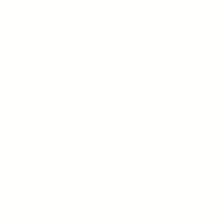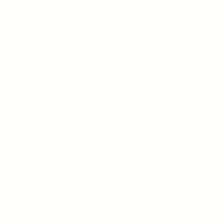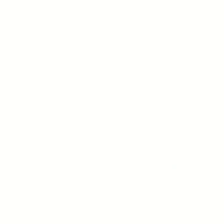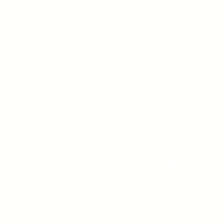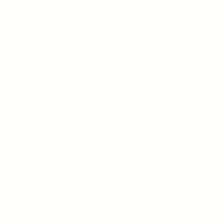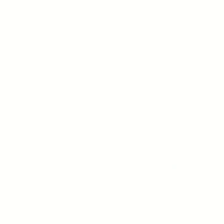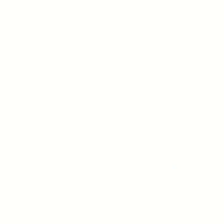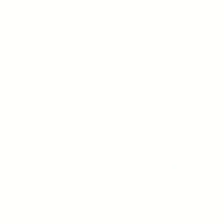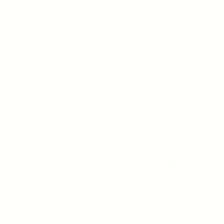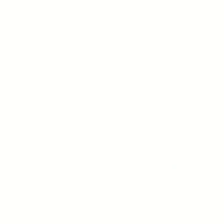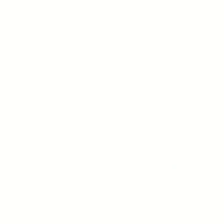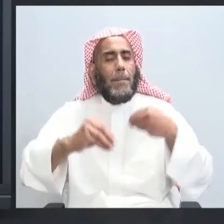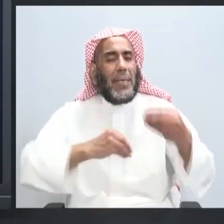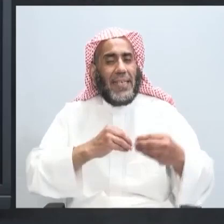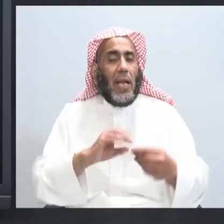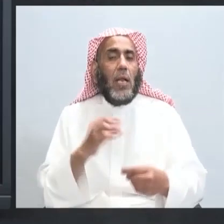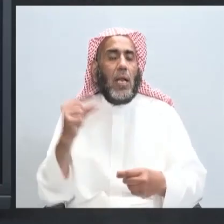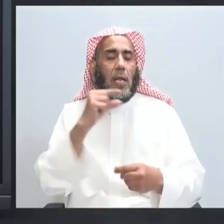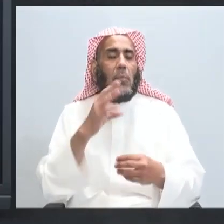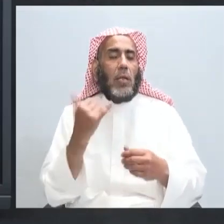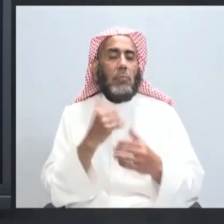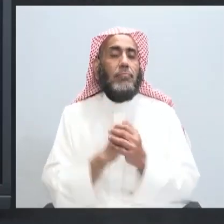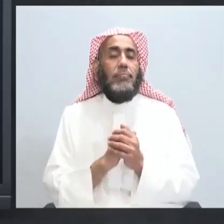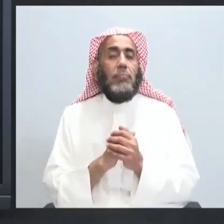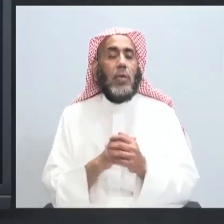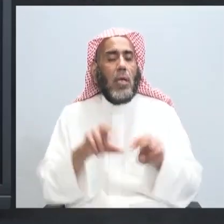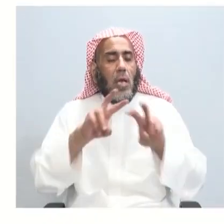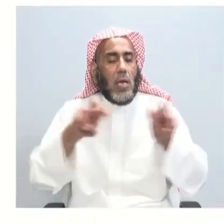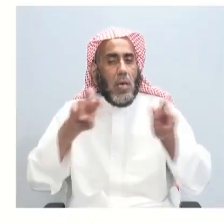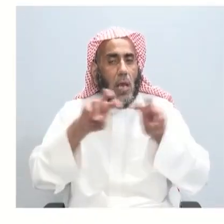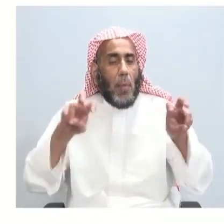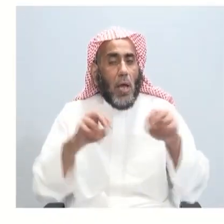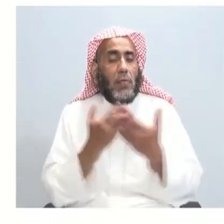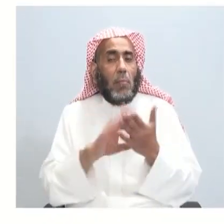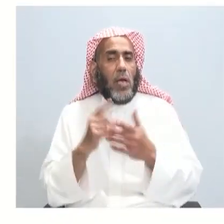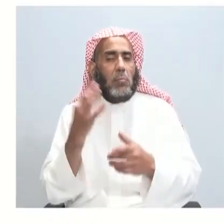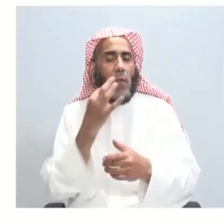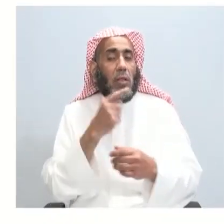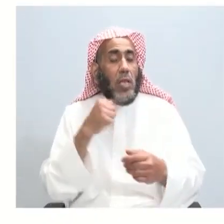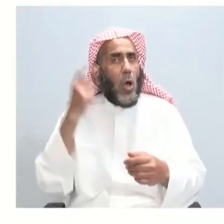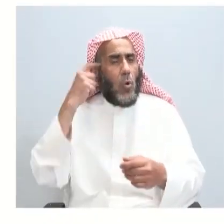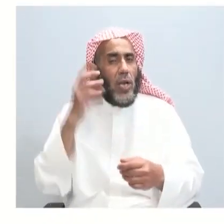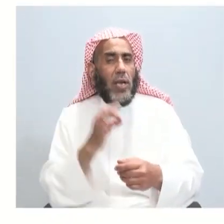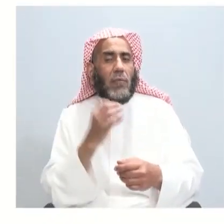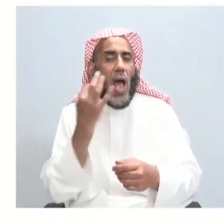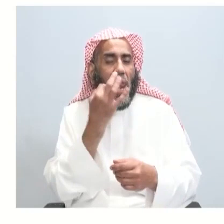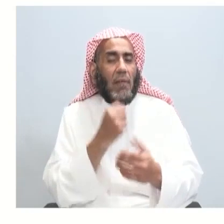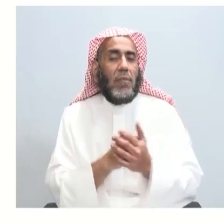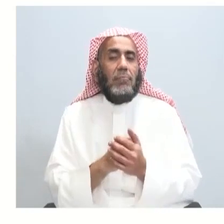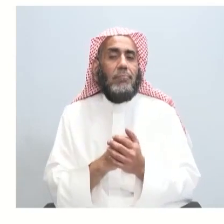جميل عبديل للكلمات العربيه نبحث هنا في معاجم الالفاظ اذا كنا نعرف